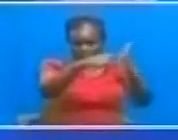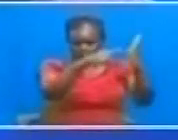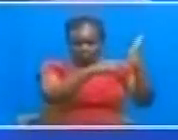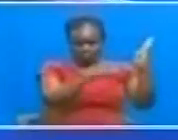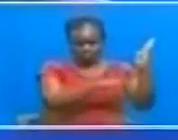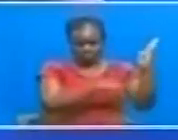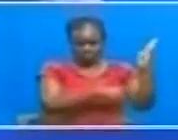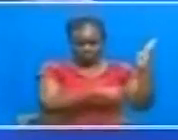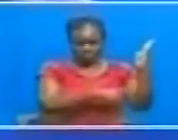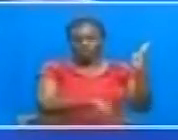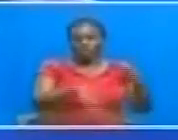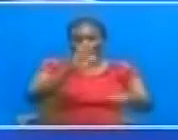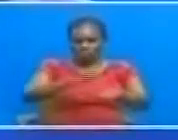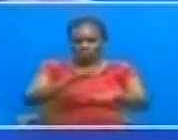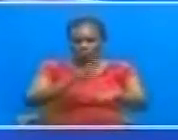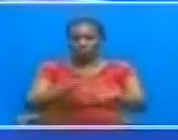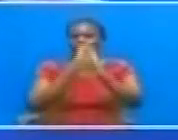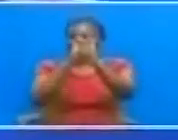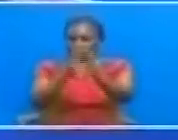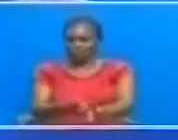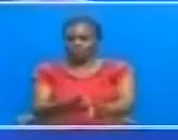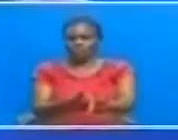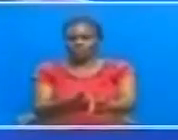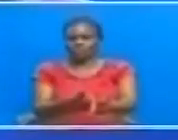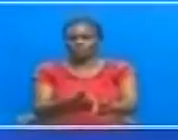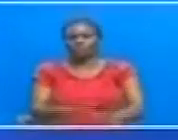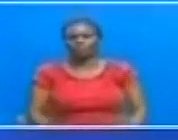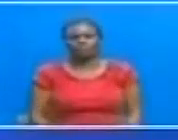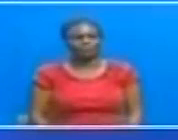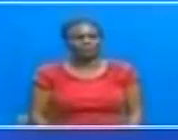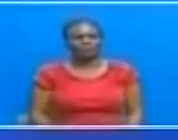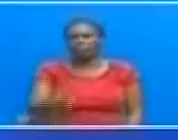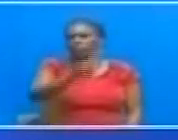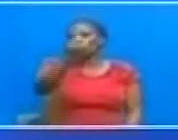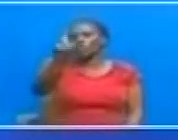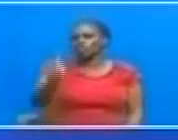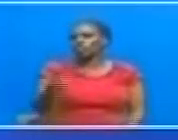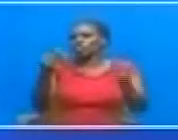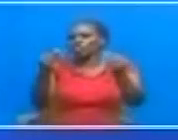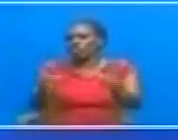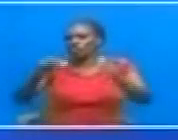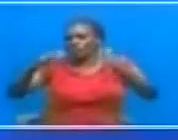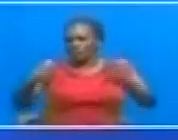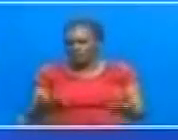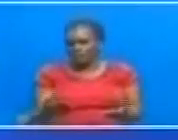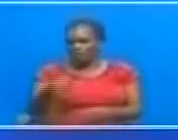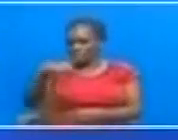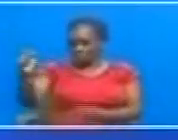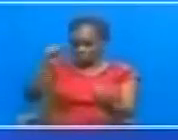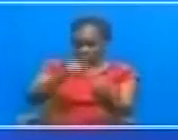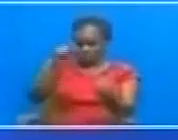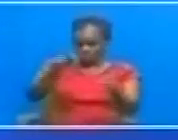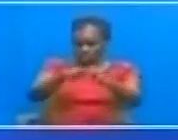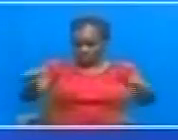the highest degree of reproducibility and reduce errors in result transmission. Je, suluhu ni ipi? Wakienda kwenye mahabara kama